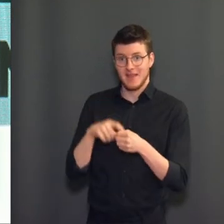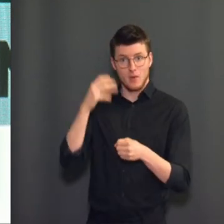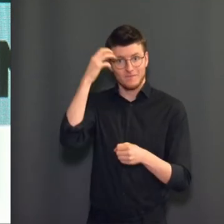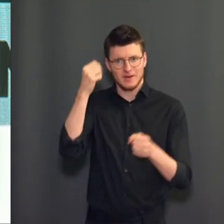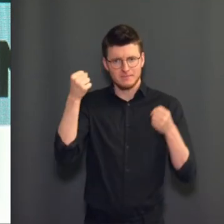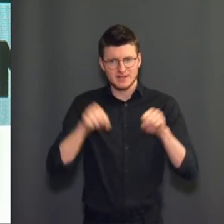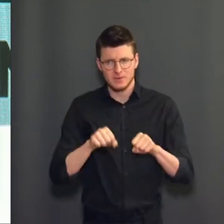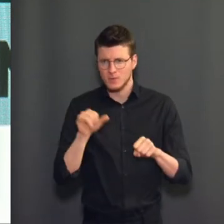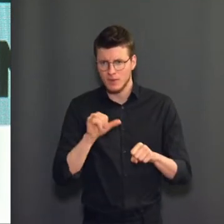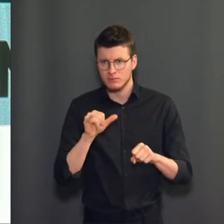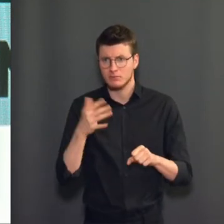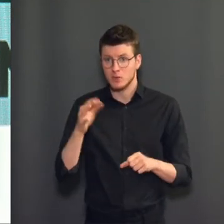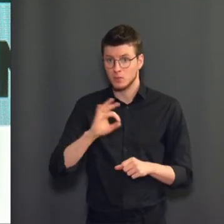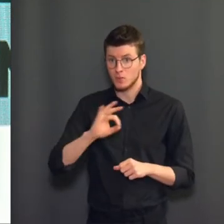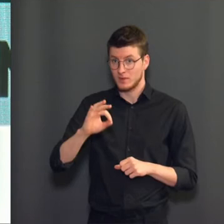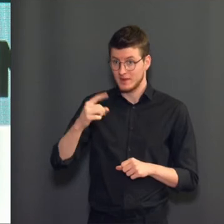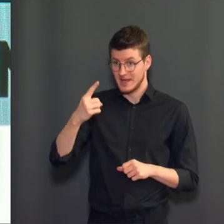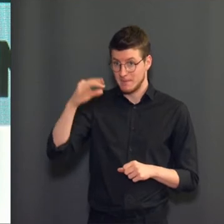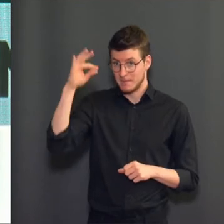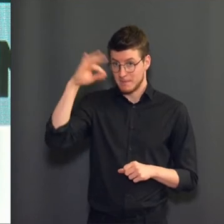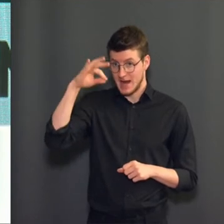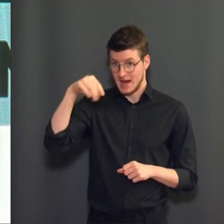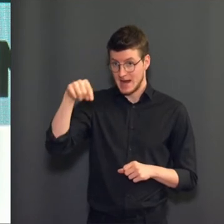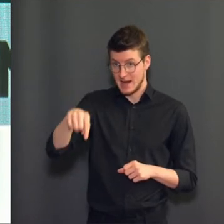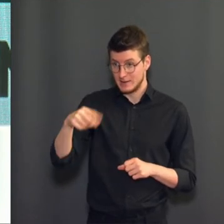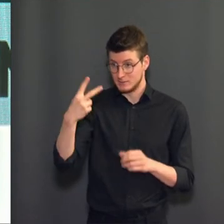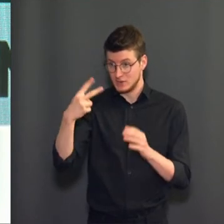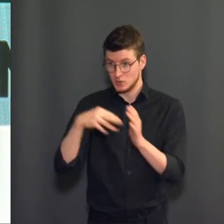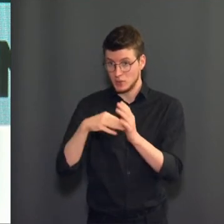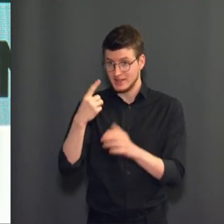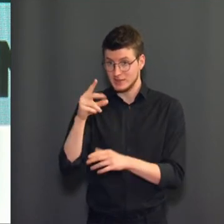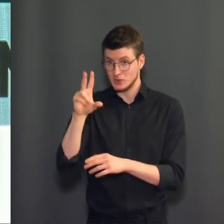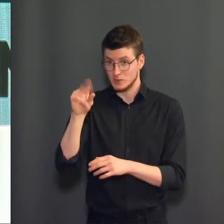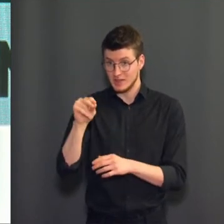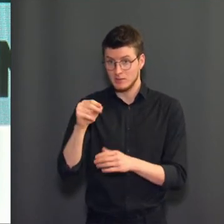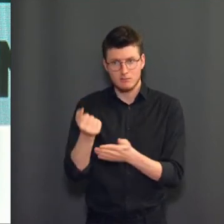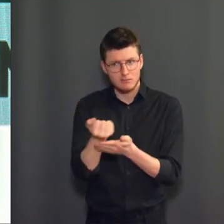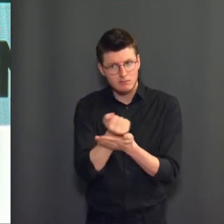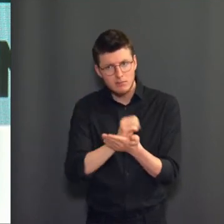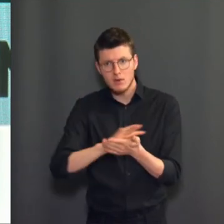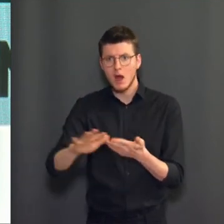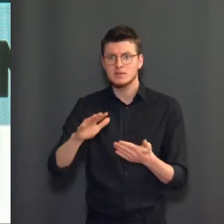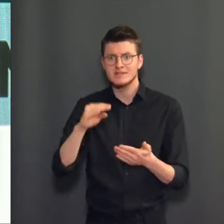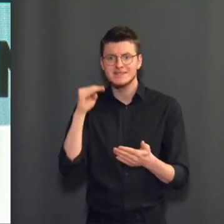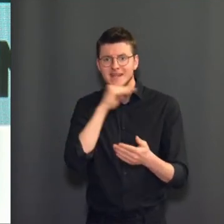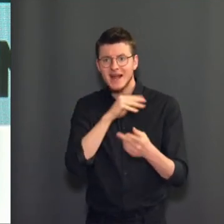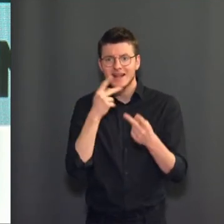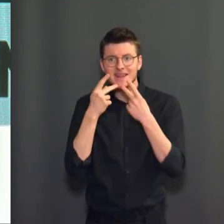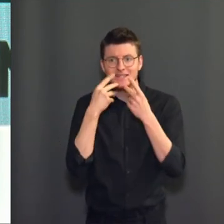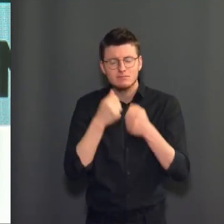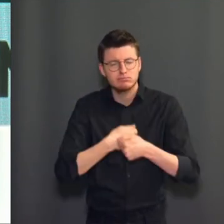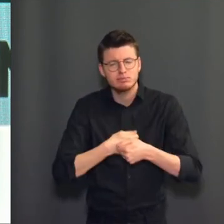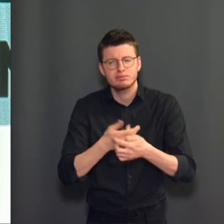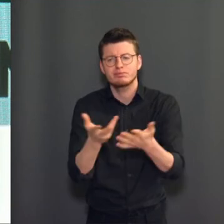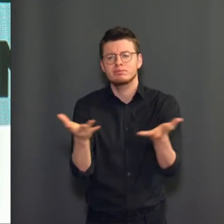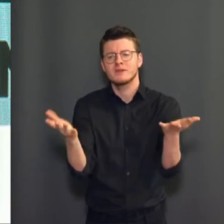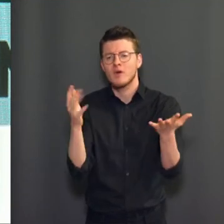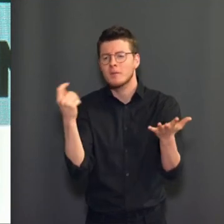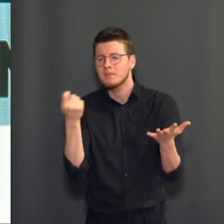mei 2021 gratis sneltesten ter beschikking te stellen van bedrijven en openbare